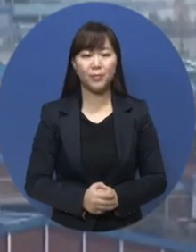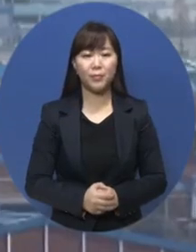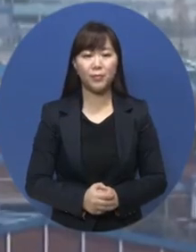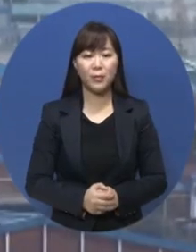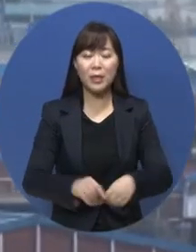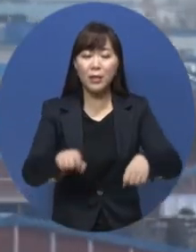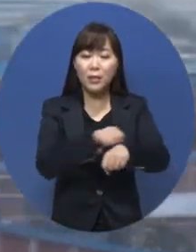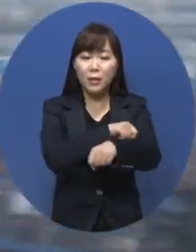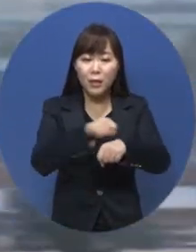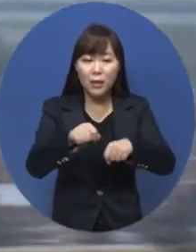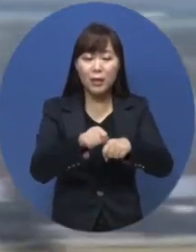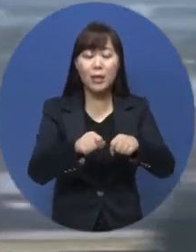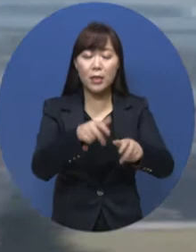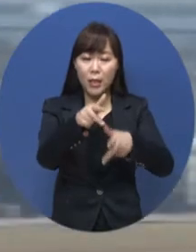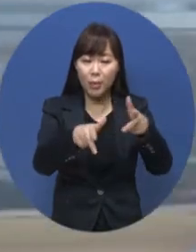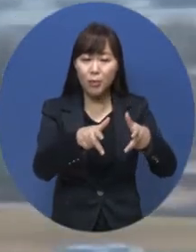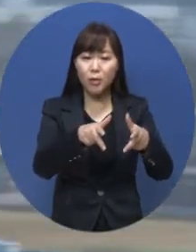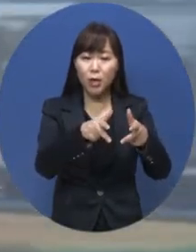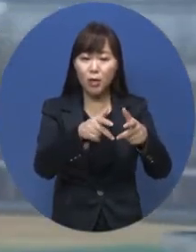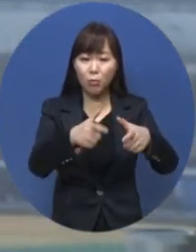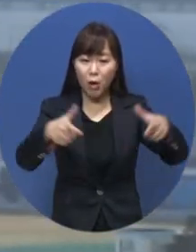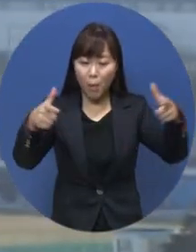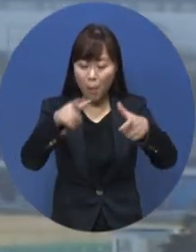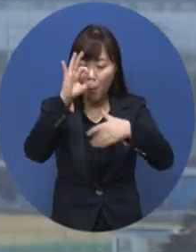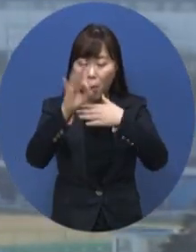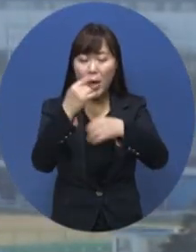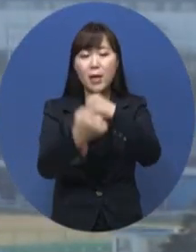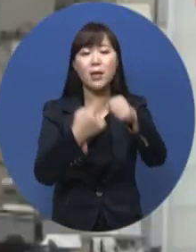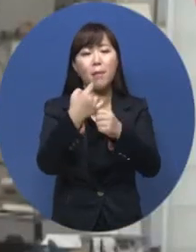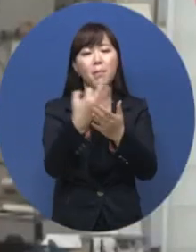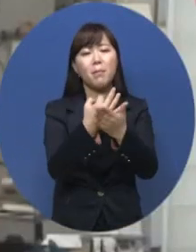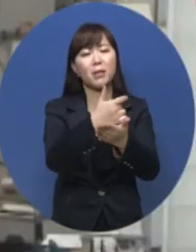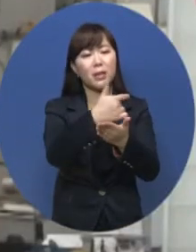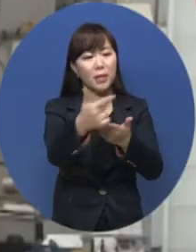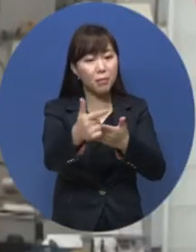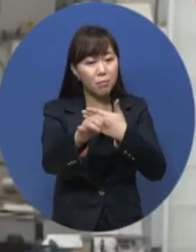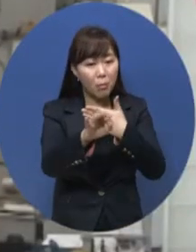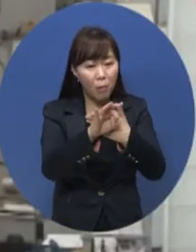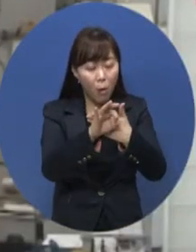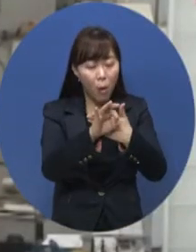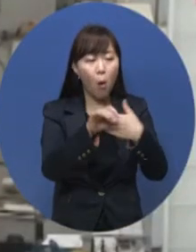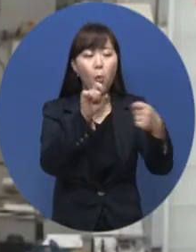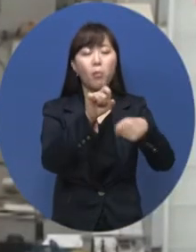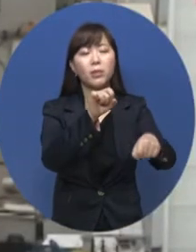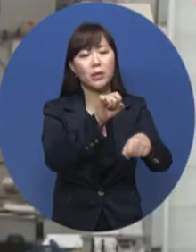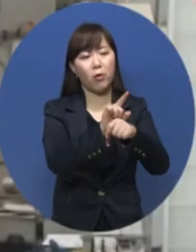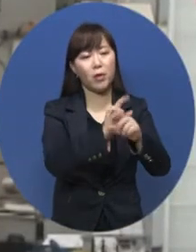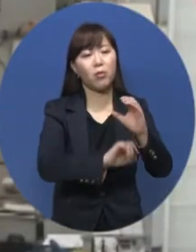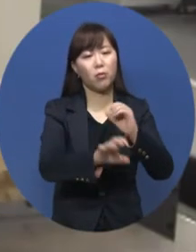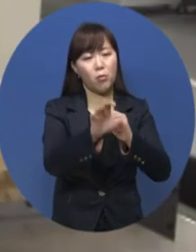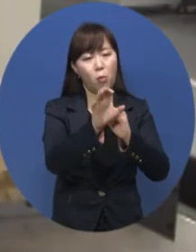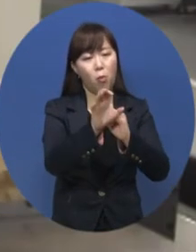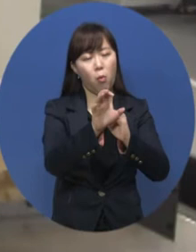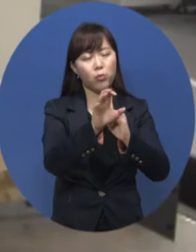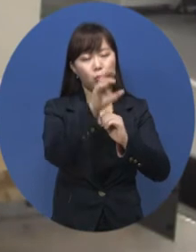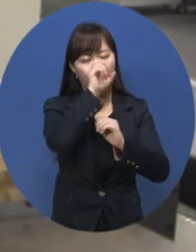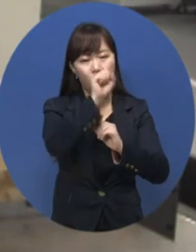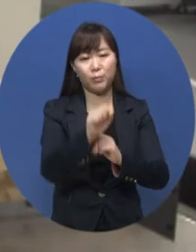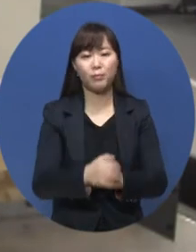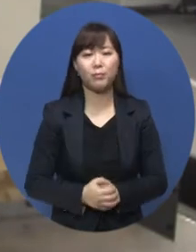특히 사업체 규모별로는 연 매출액이 큰 사업 칠수 로 상대적으로 100 접근성 수준이 높은 것으로